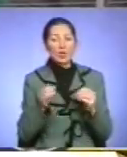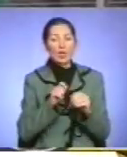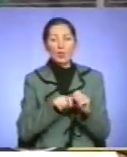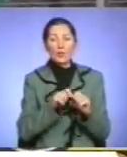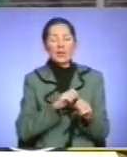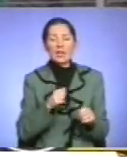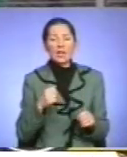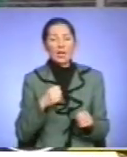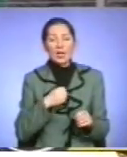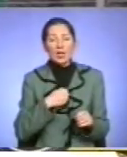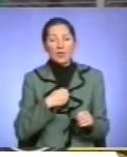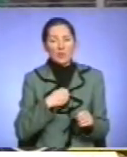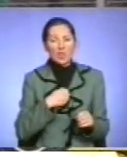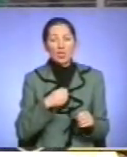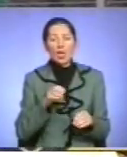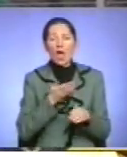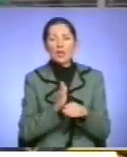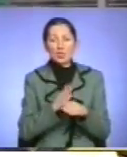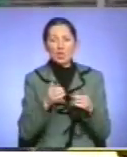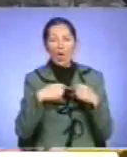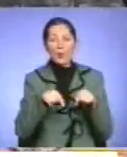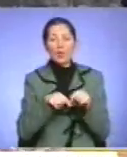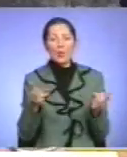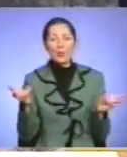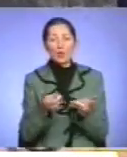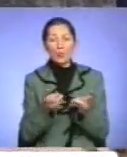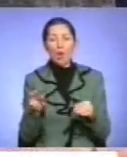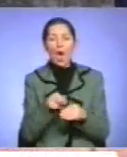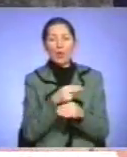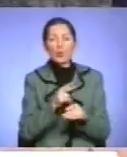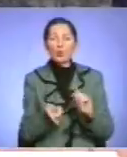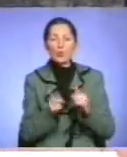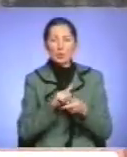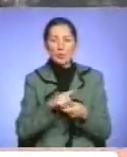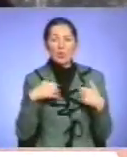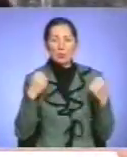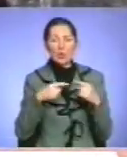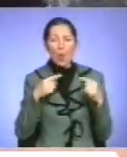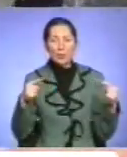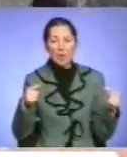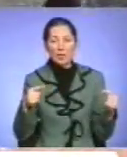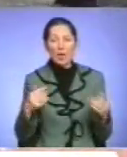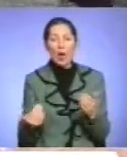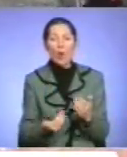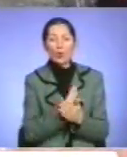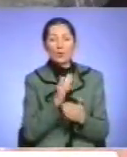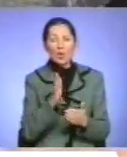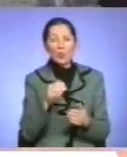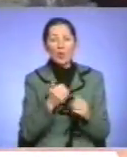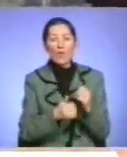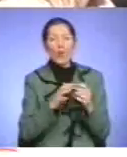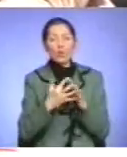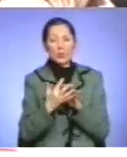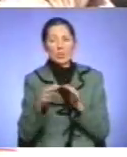невтішні. Частина цих об'єктів потребує ремонту та заміни спортивного і тренажерного обладнання. Оновлення буде у кожному населеному пункті